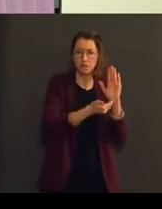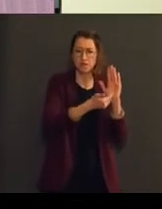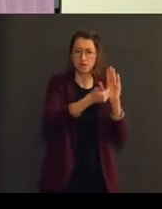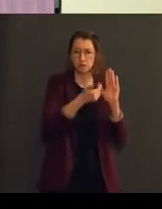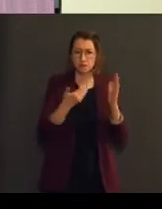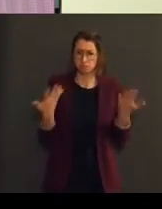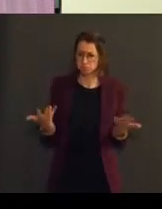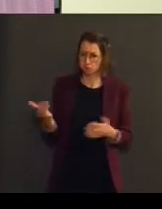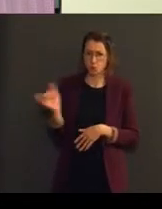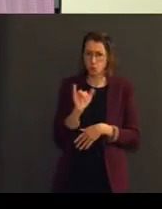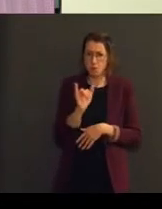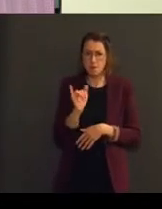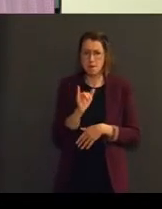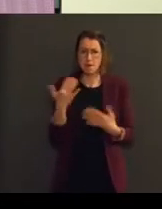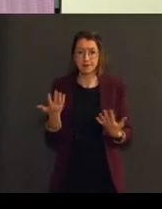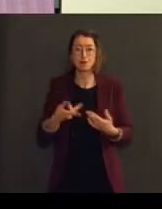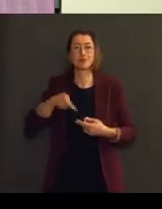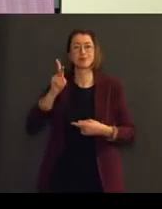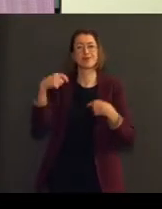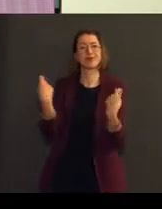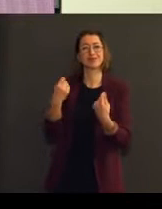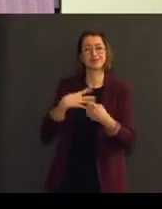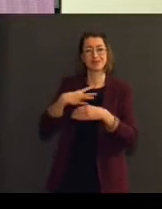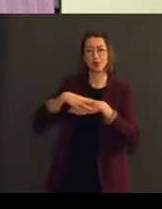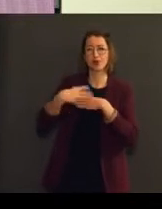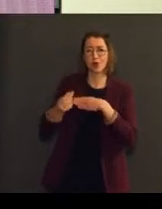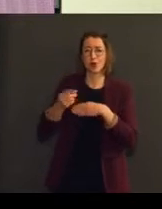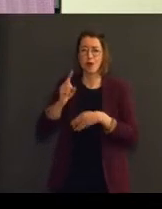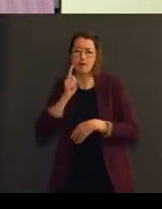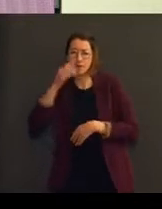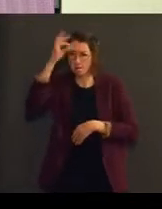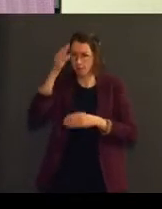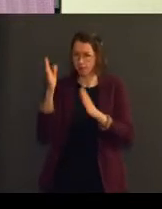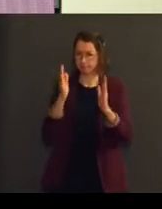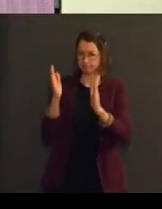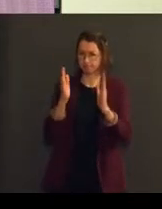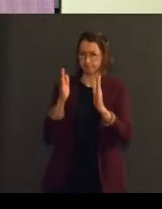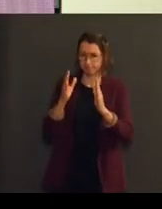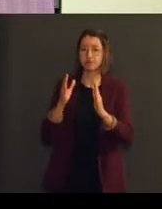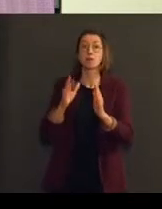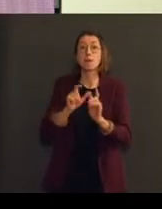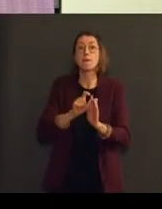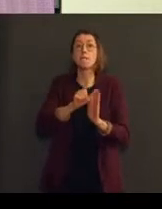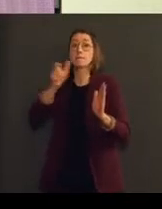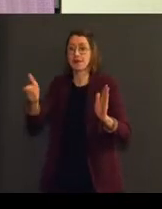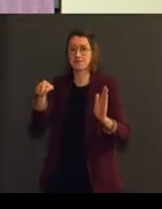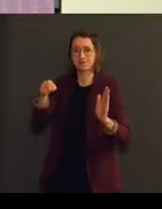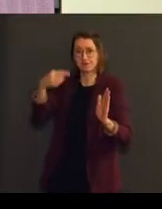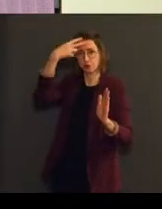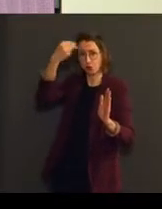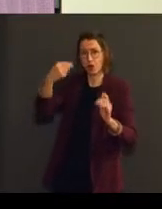extérieures pour le mois d'avril et pour le mois de mai et sur des activités intérieures à partir du mois de